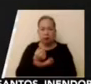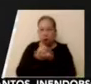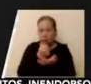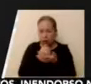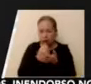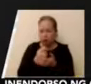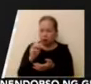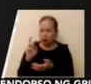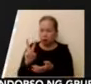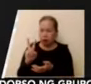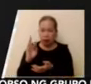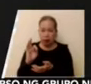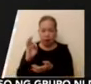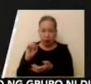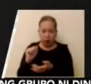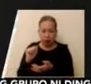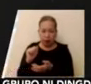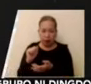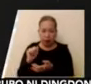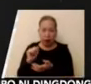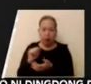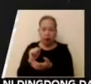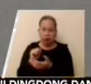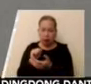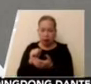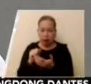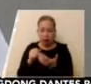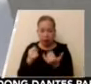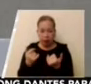sa pagitan naman ng Pilipinas at Japan.